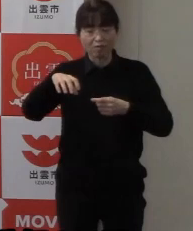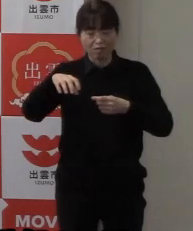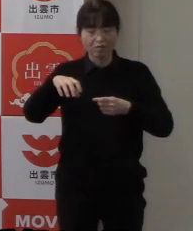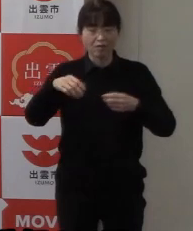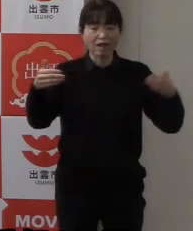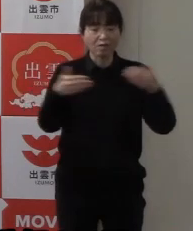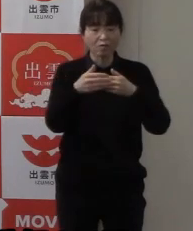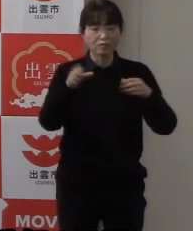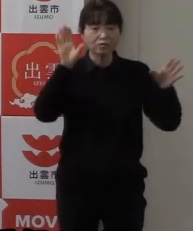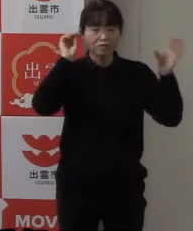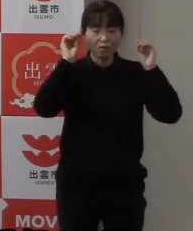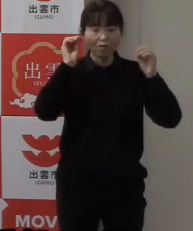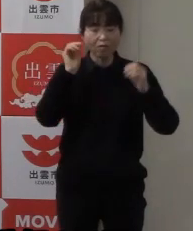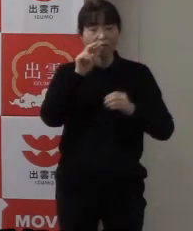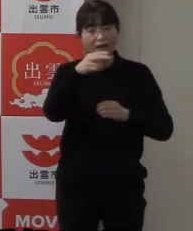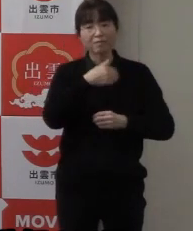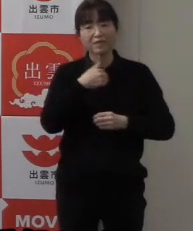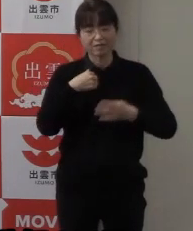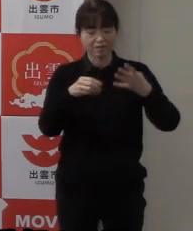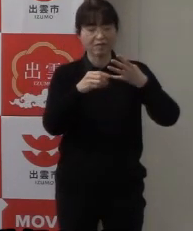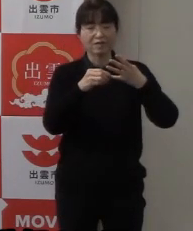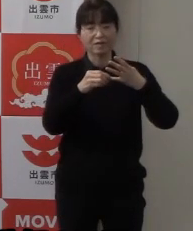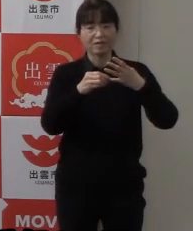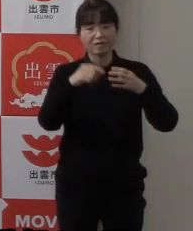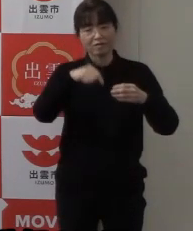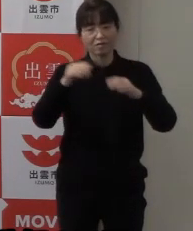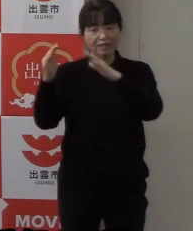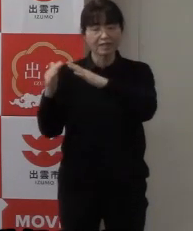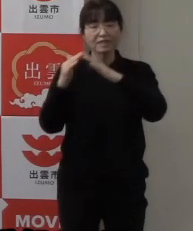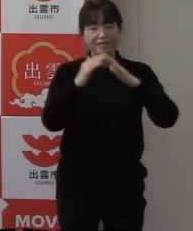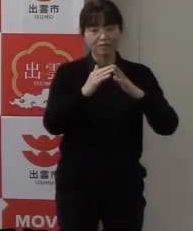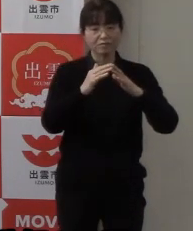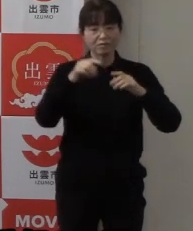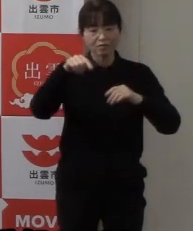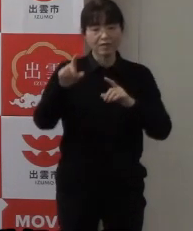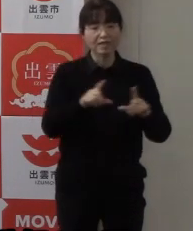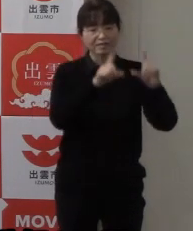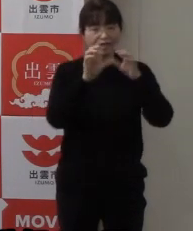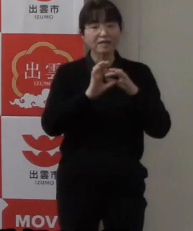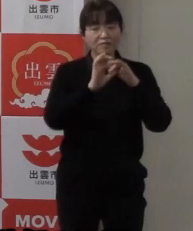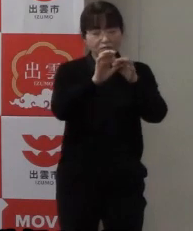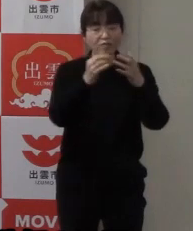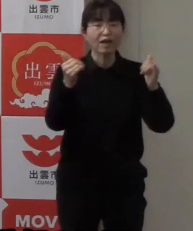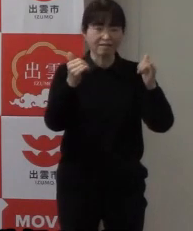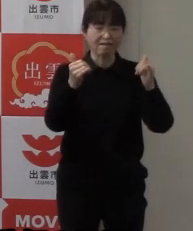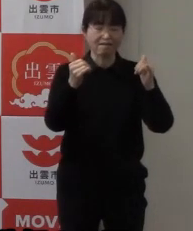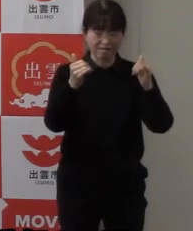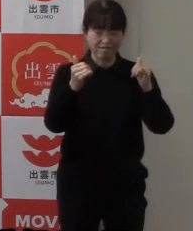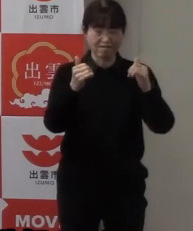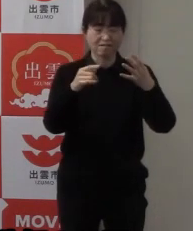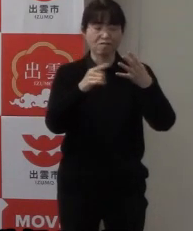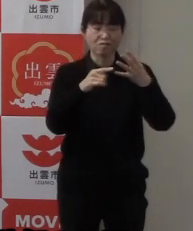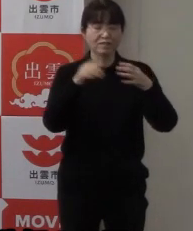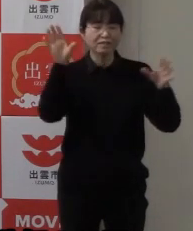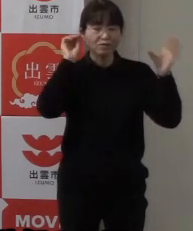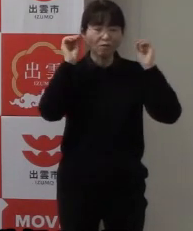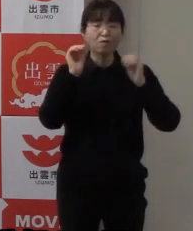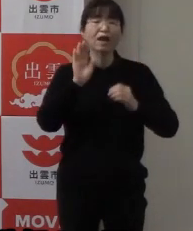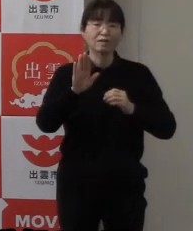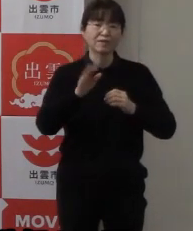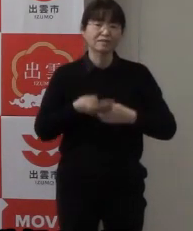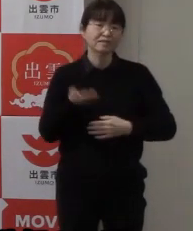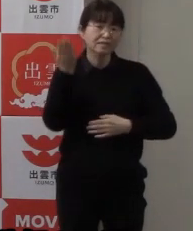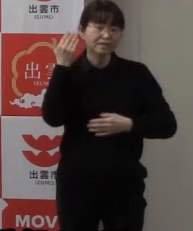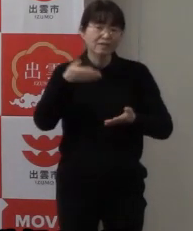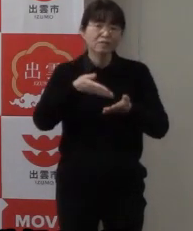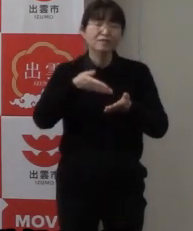かが見える。そして、移住、定住を考えの方には、ここに、先ほど今日も、さっき紹介し